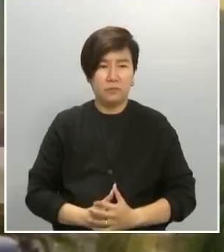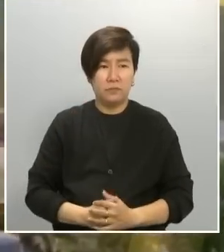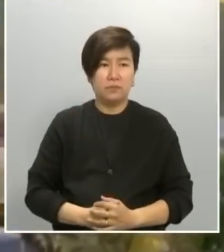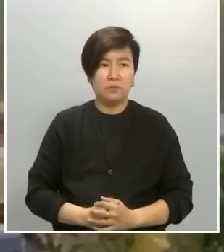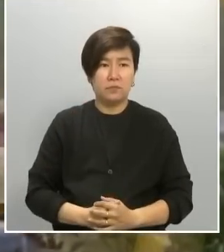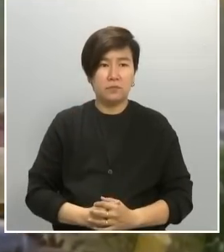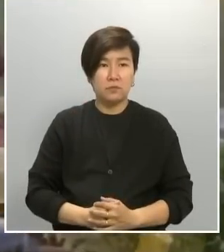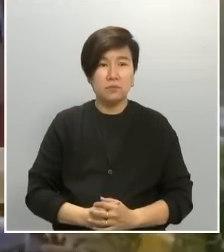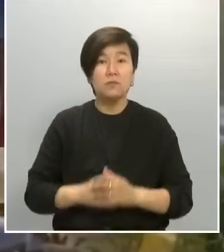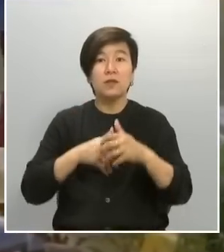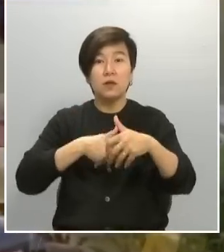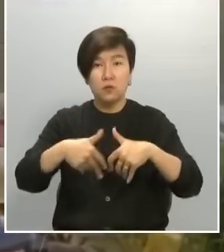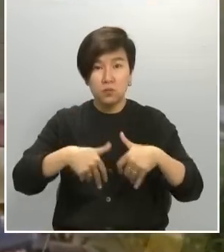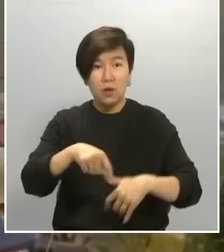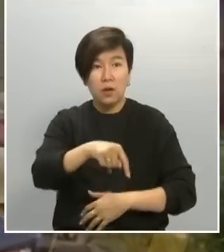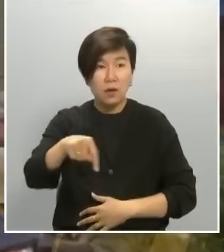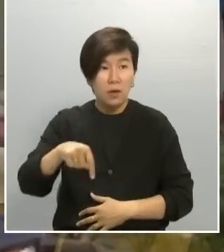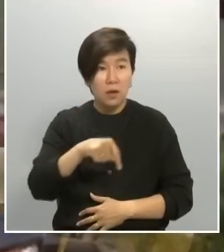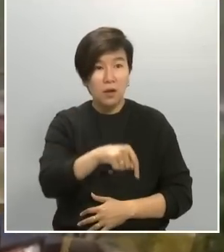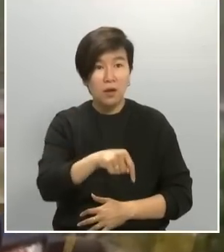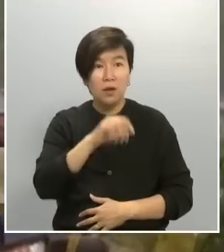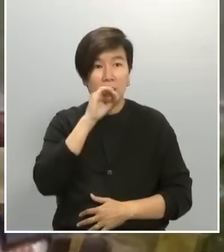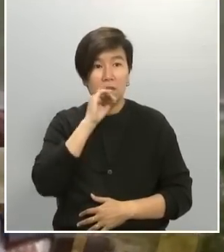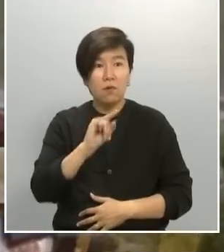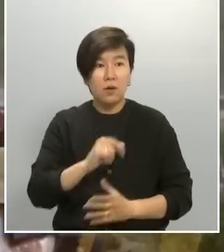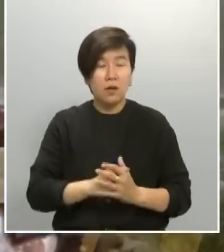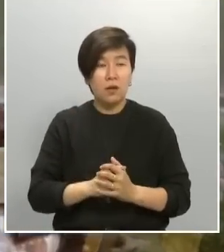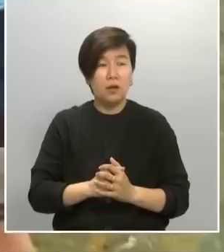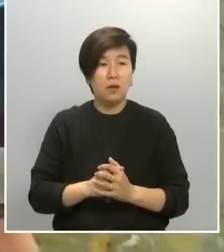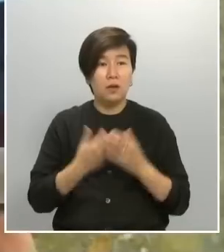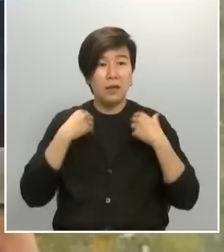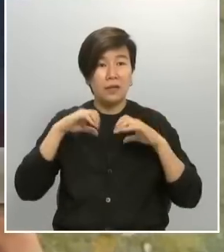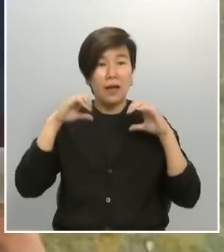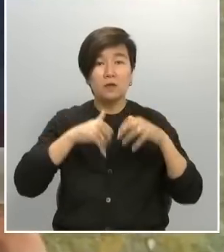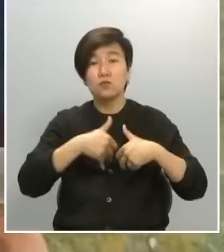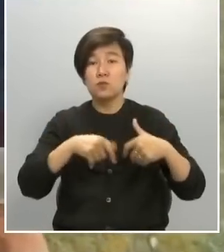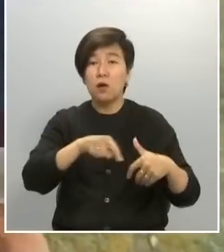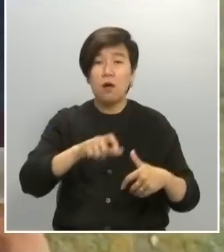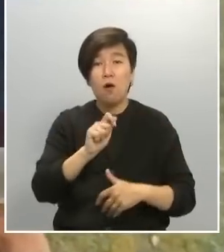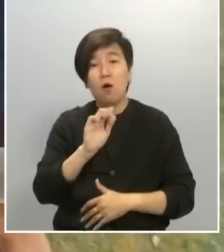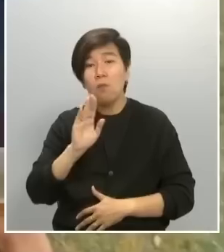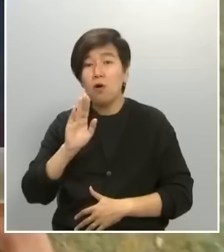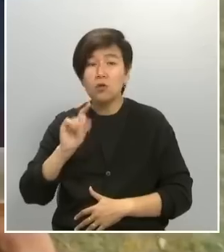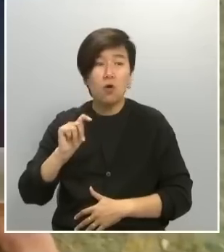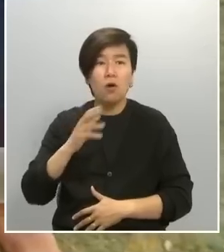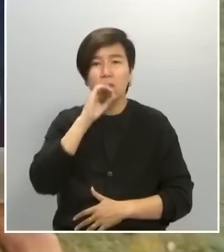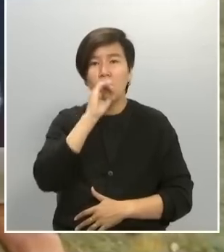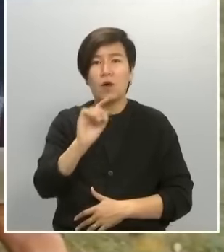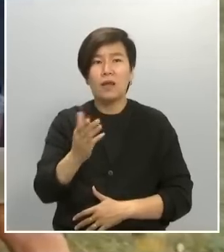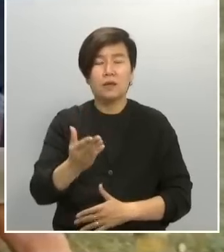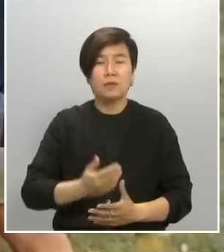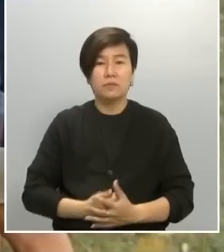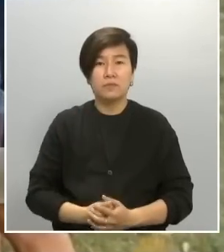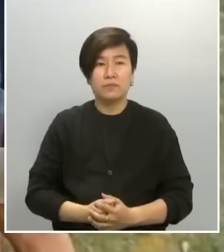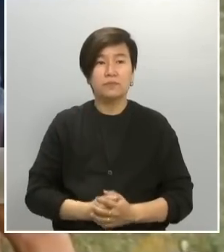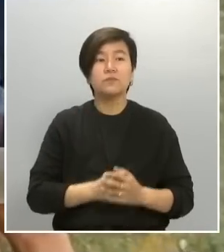ท้องถิ่นเนี่ยออกมาบอกเลยครับในส่วนของเทศบาลใช่มั้ยตูน ค่ะ ออกมาบอกเลยนะครับว่ากรณีนี้ผู้จั